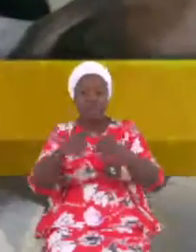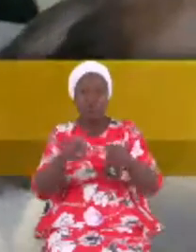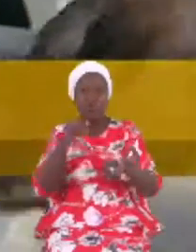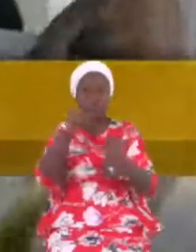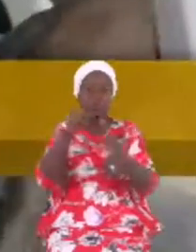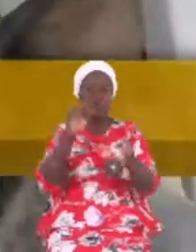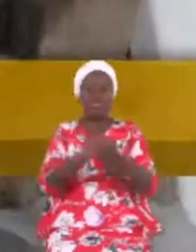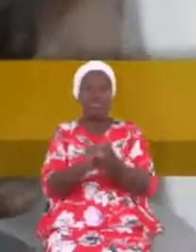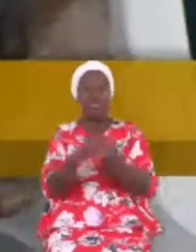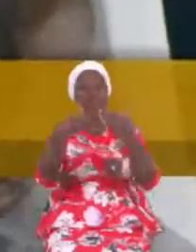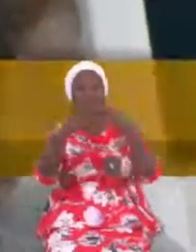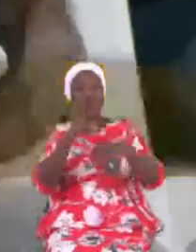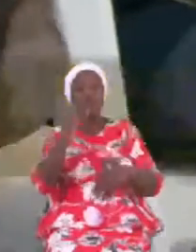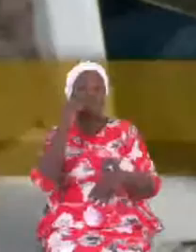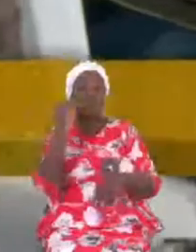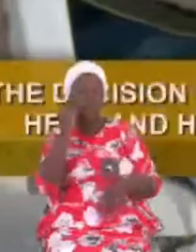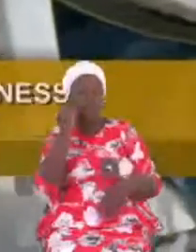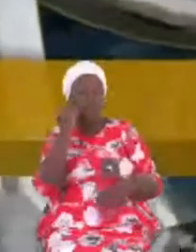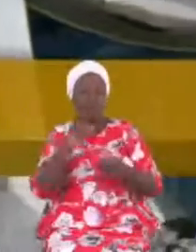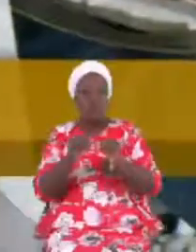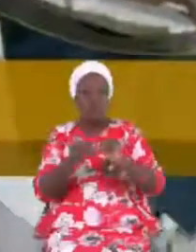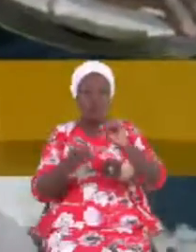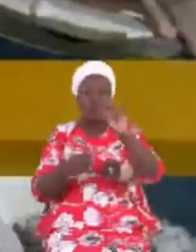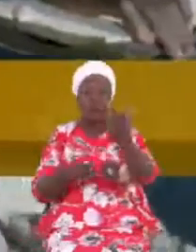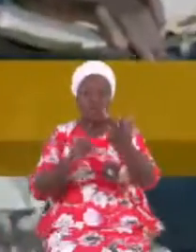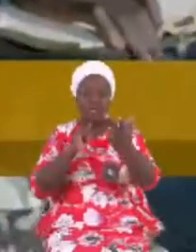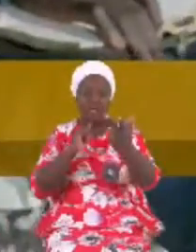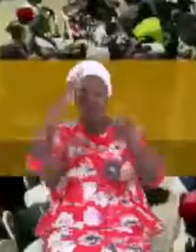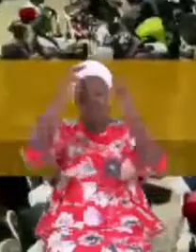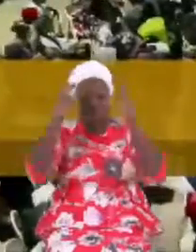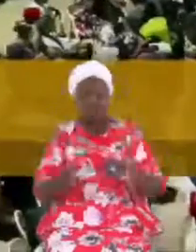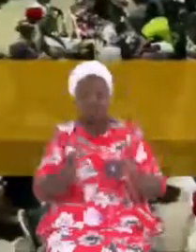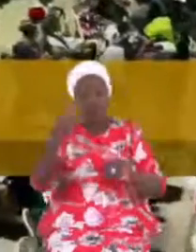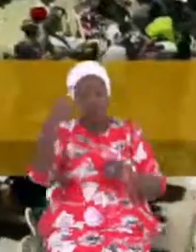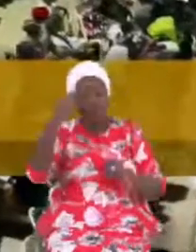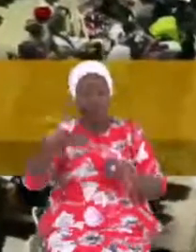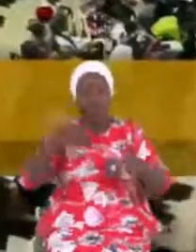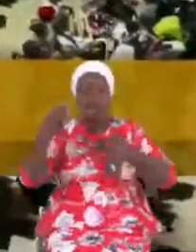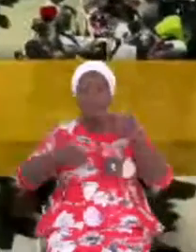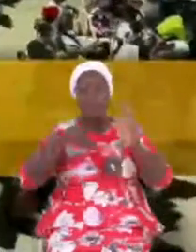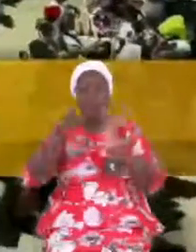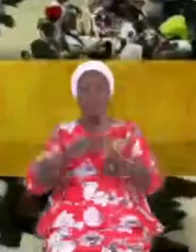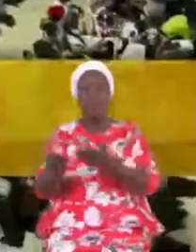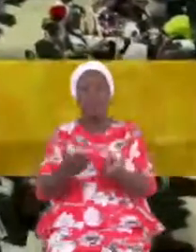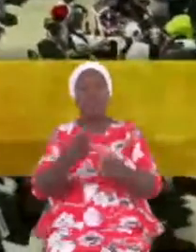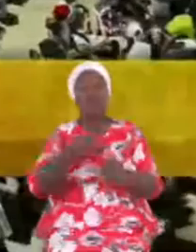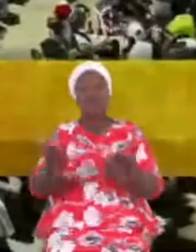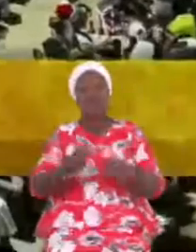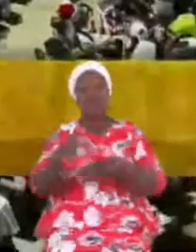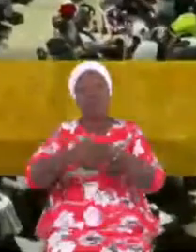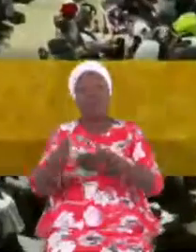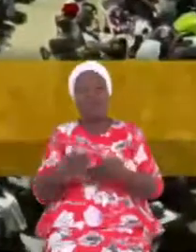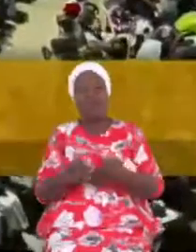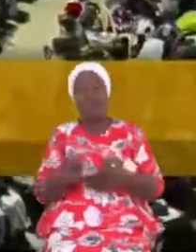demeure céleste. Troisième point, la décision pour le bonheur ici-bas et dans l'au-delà.